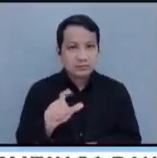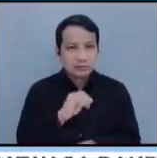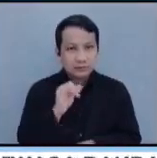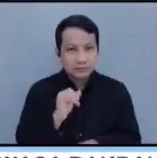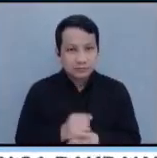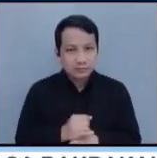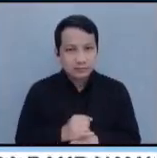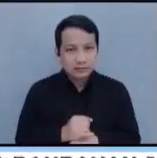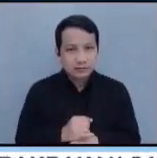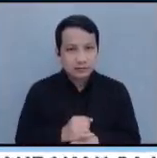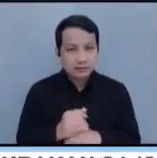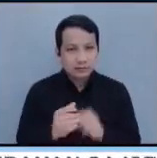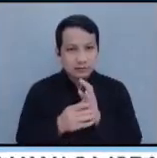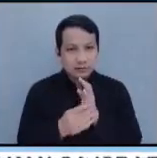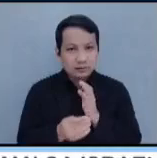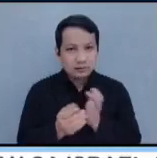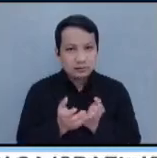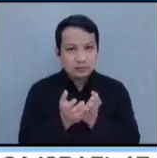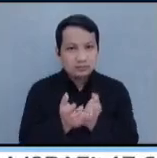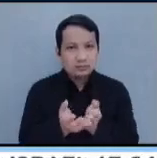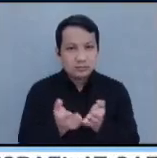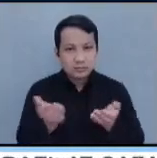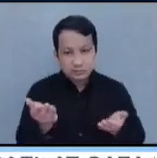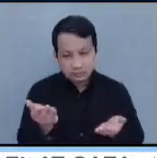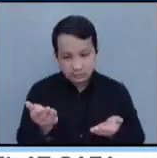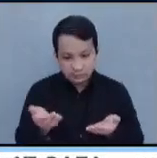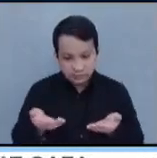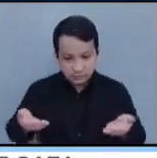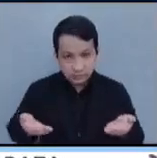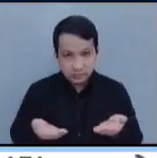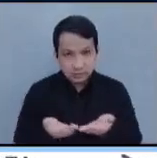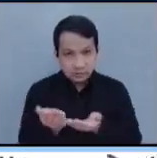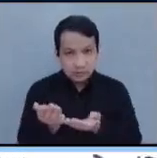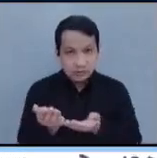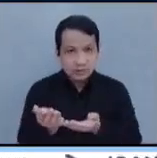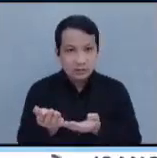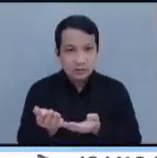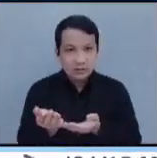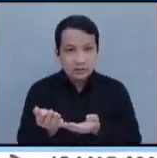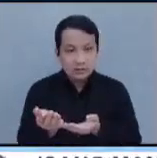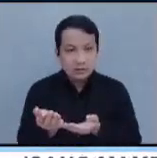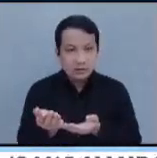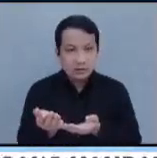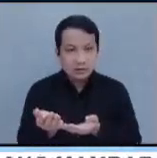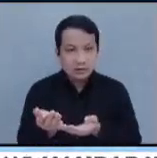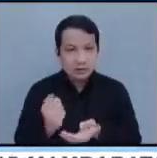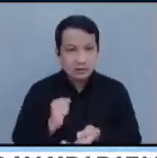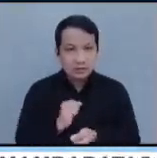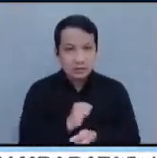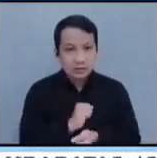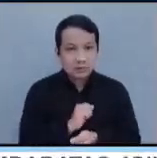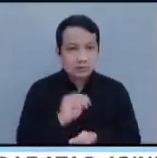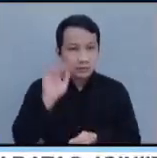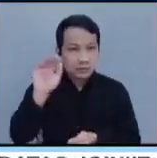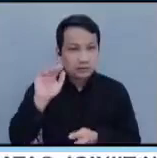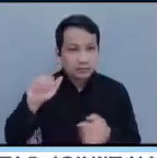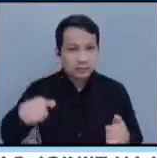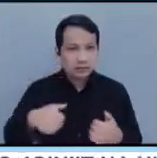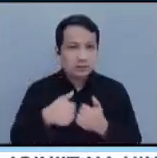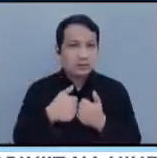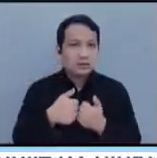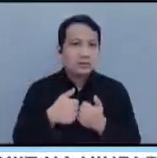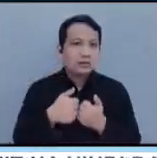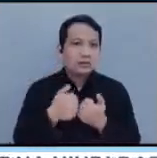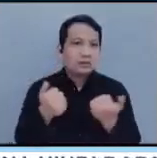tanker na sumalpok sa Filipino fishing boat may apela ang mga senador accidents do happen at pagdescribe